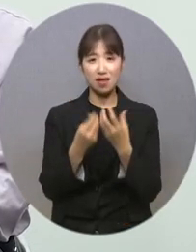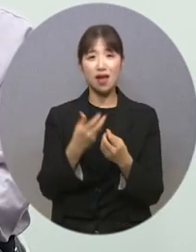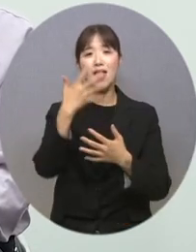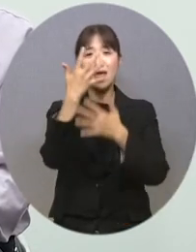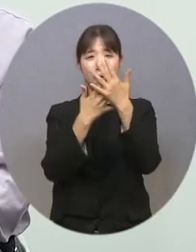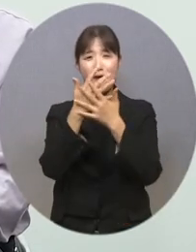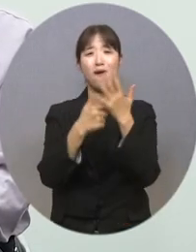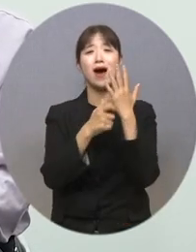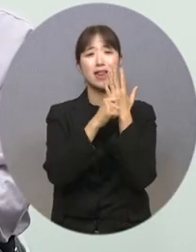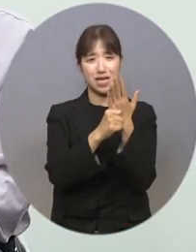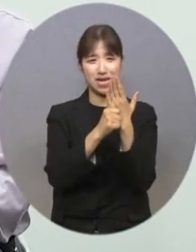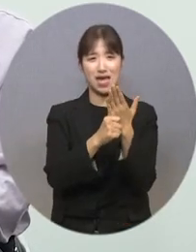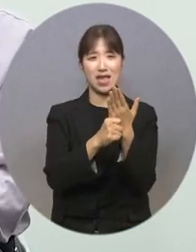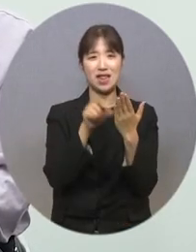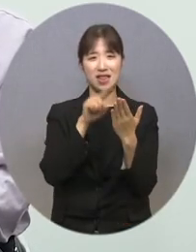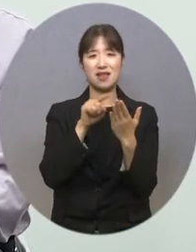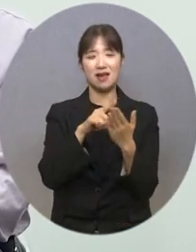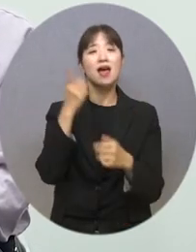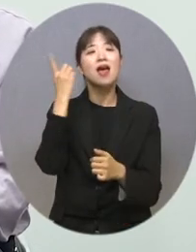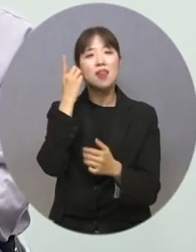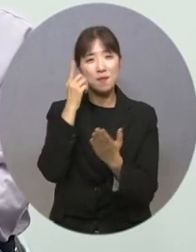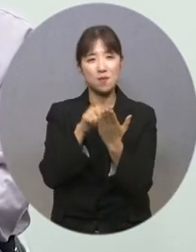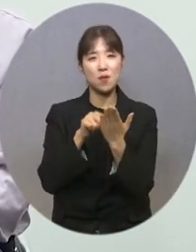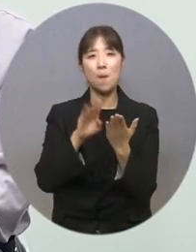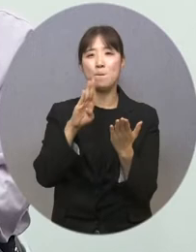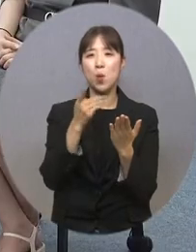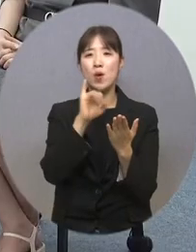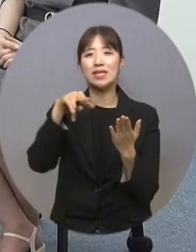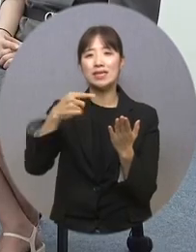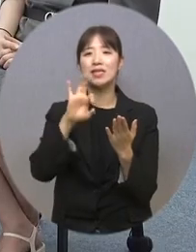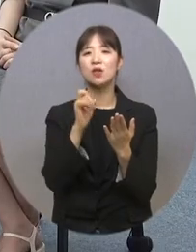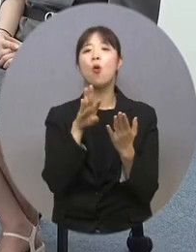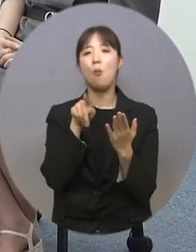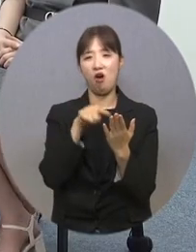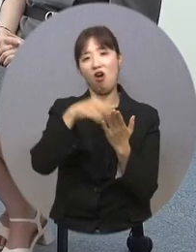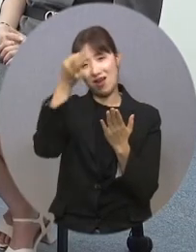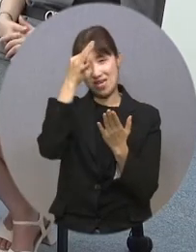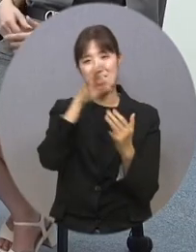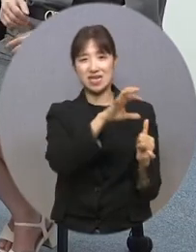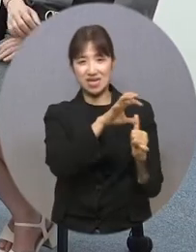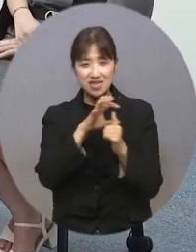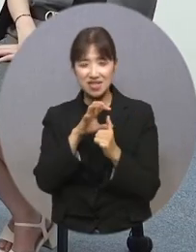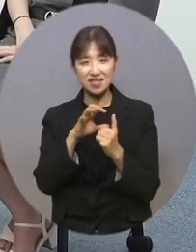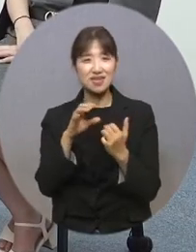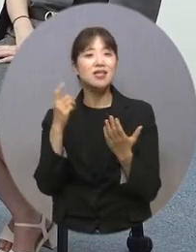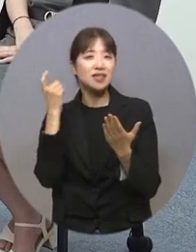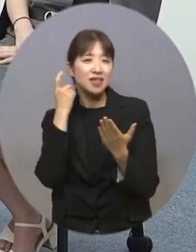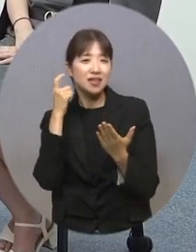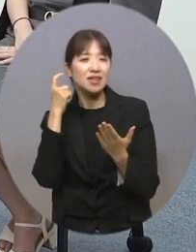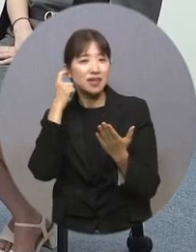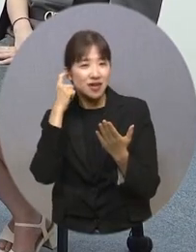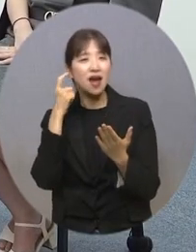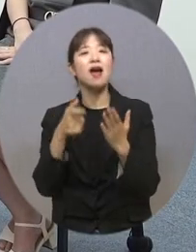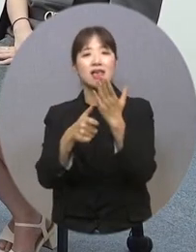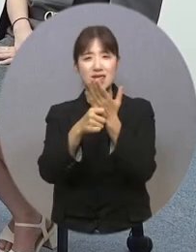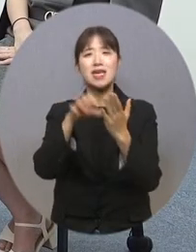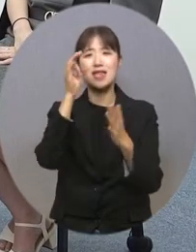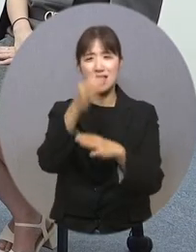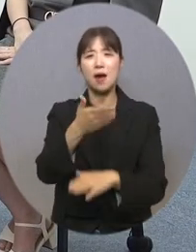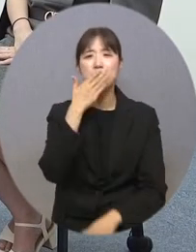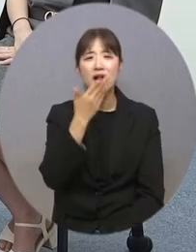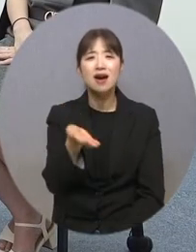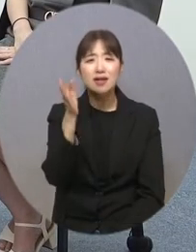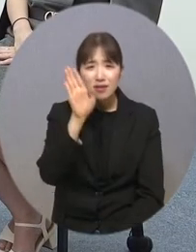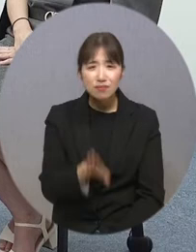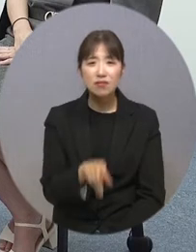뭐 tks 1 어떻게 되는지 어인 드 폰 에보 있어 뭐라고 면 기능이 있어서 들을 들으면서 끓일 수 있지만 어